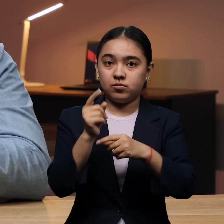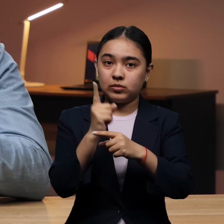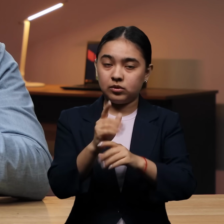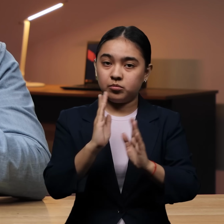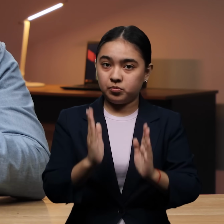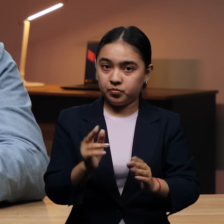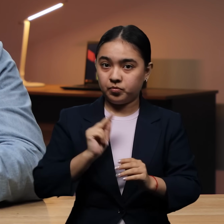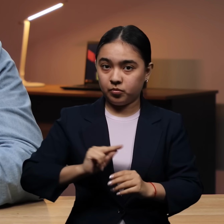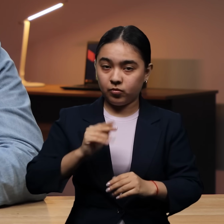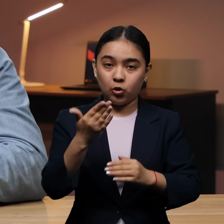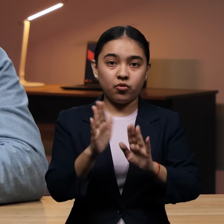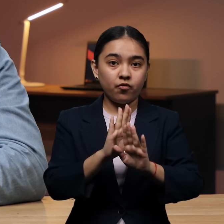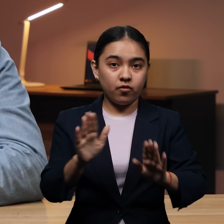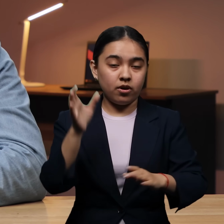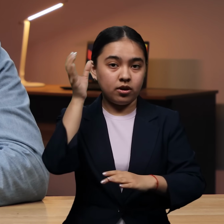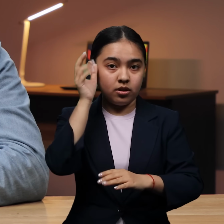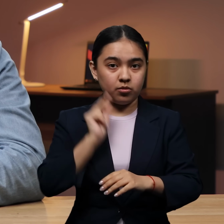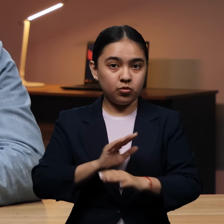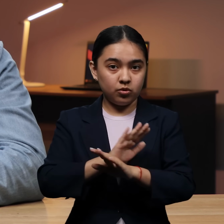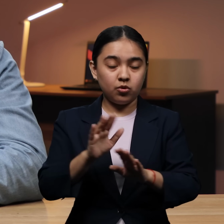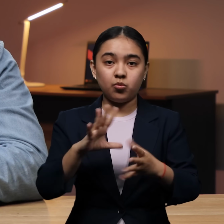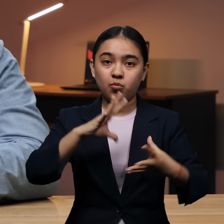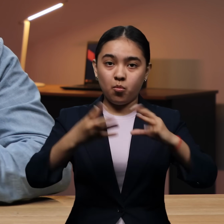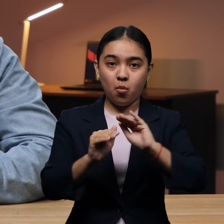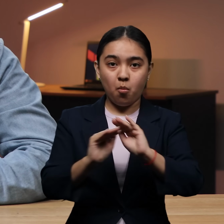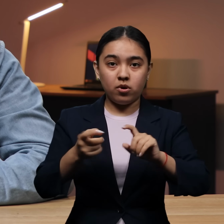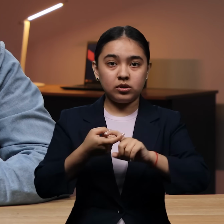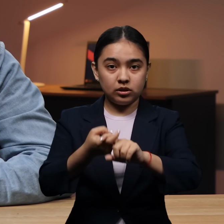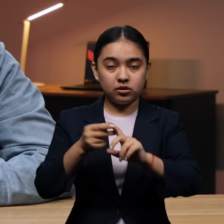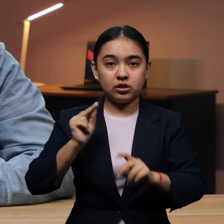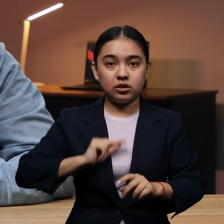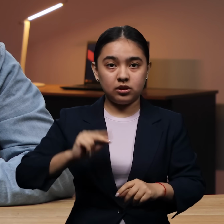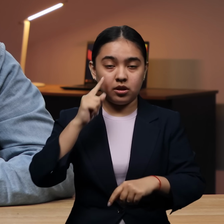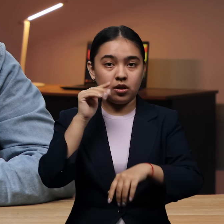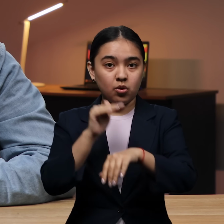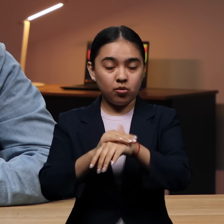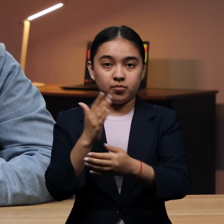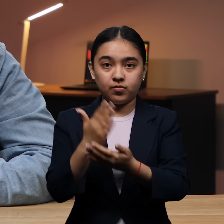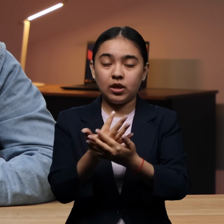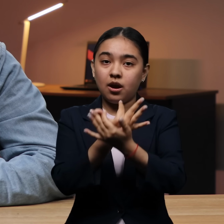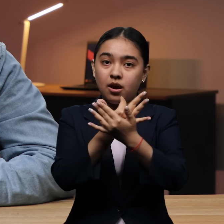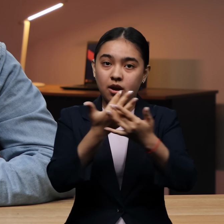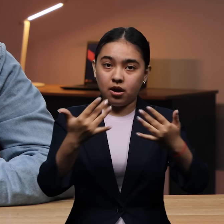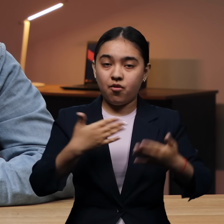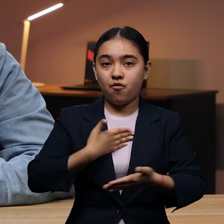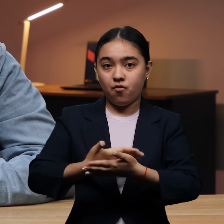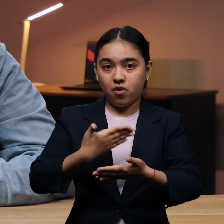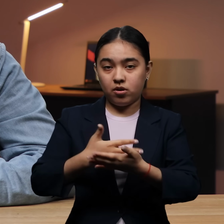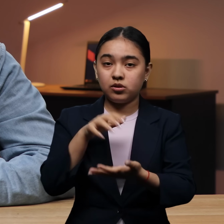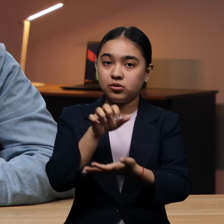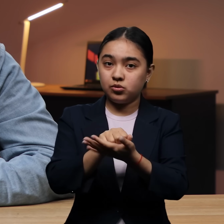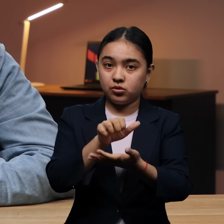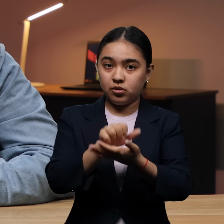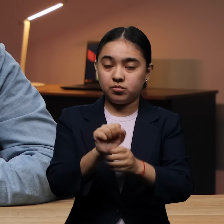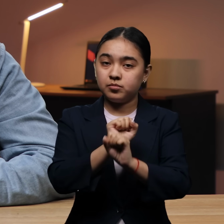taqiqlanadi. Ular nafaqat ta'limda ishlay olmaydi. Umuman bolalar bilan bevosita ishlashni nazarda tutuvchi har qanday faoliyat turi